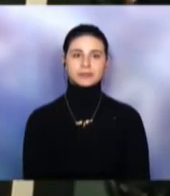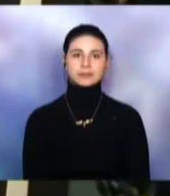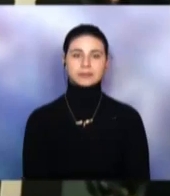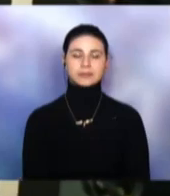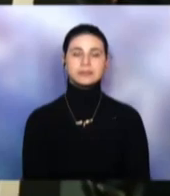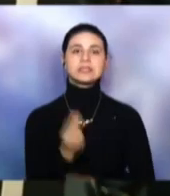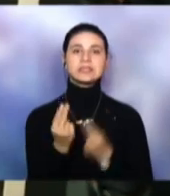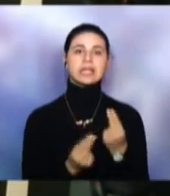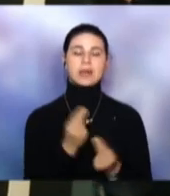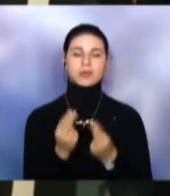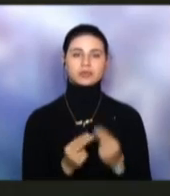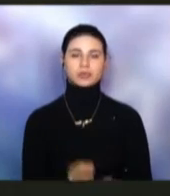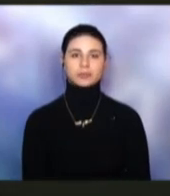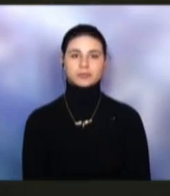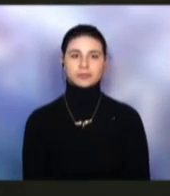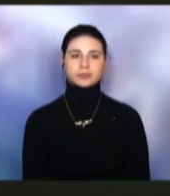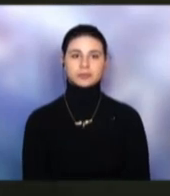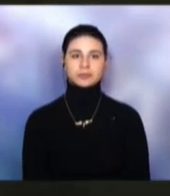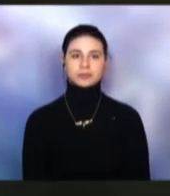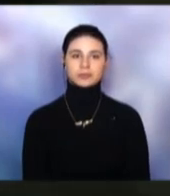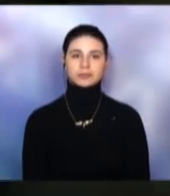მოძრავი სათამაშო.